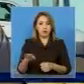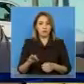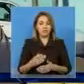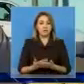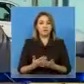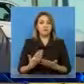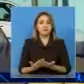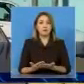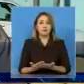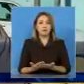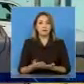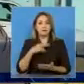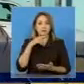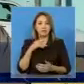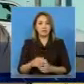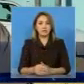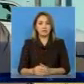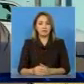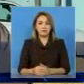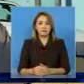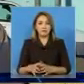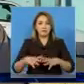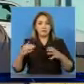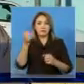района за проявленное внимание.